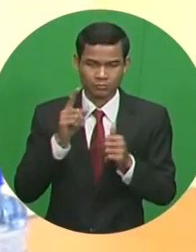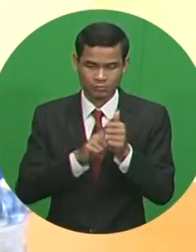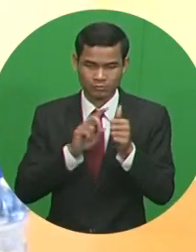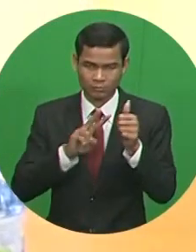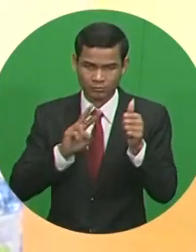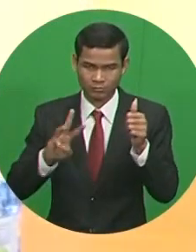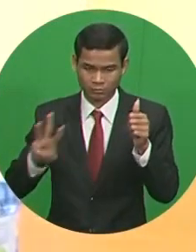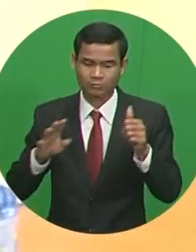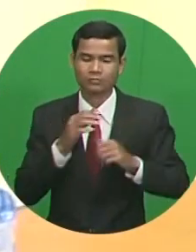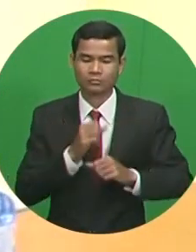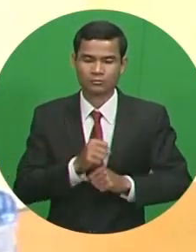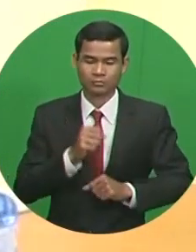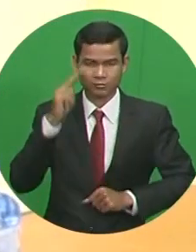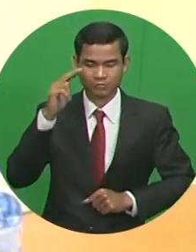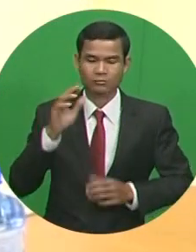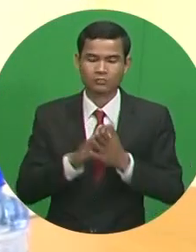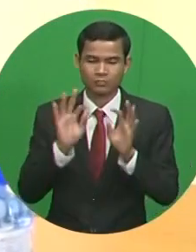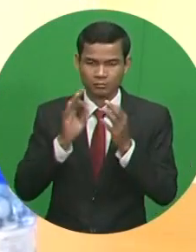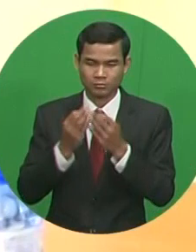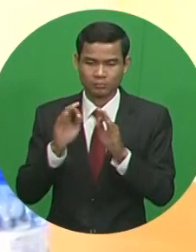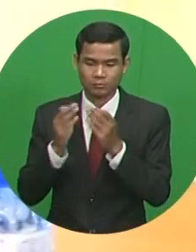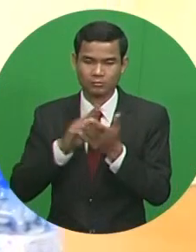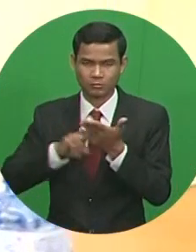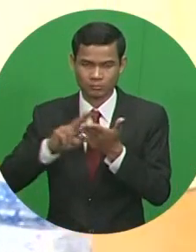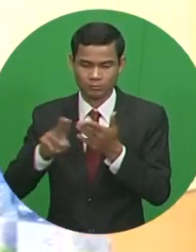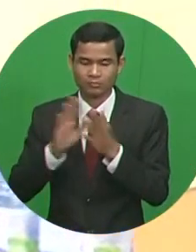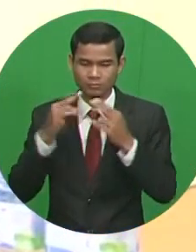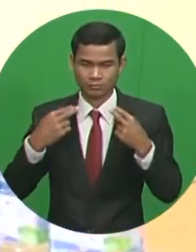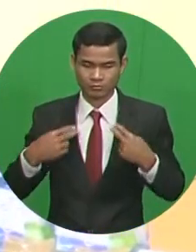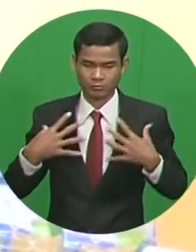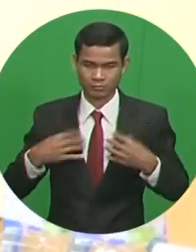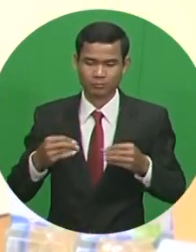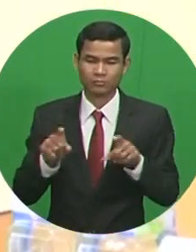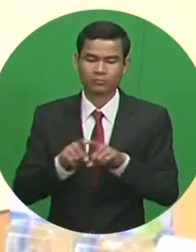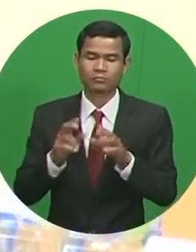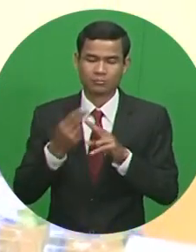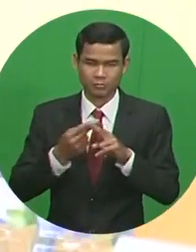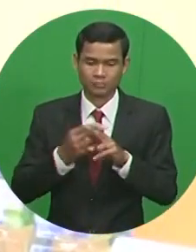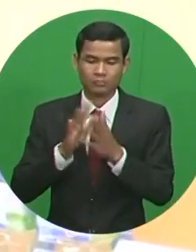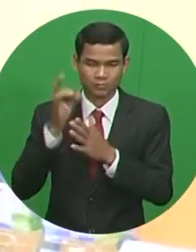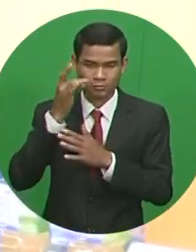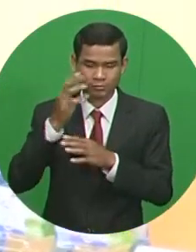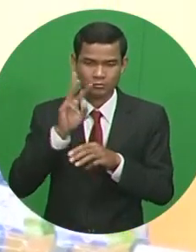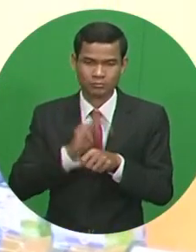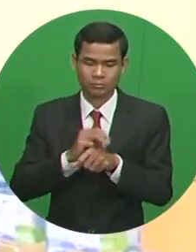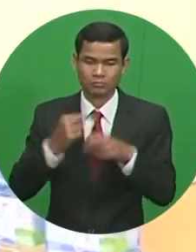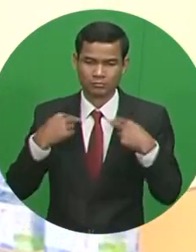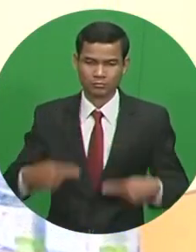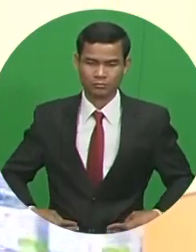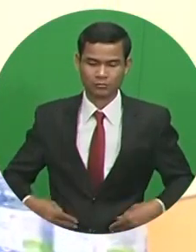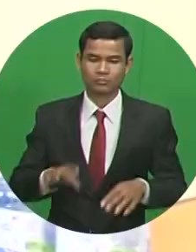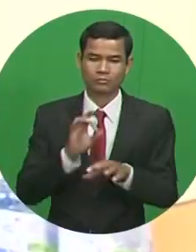ហានក្នុងគ្រួសារនីមួយៗឲ្យចេះថែរក្សាអនាម័យសុខភាពជាប្រចាំនិងអនុវត្តតាមការណែនាំរបស់ក្រសួងសុខា